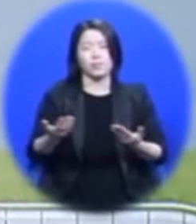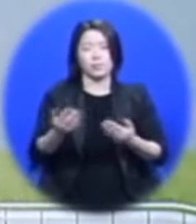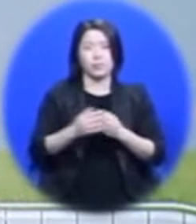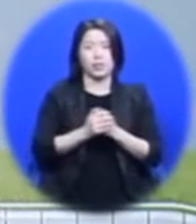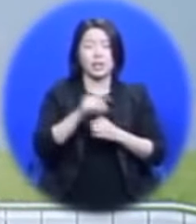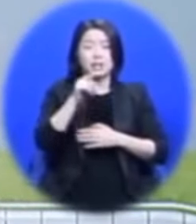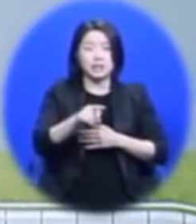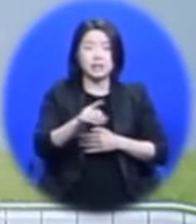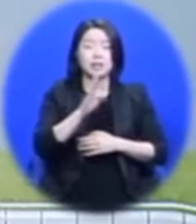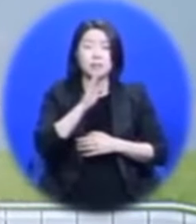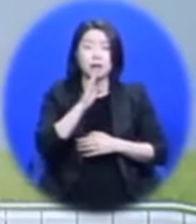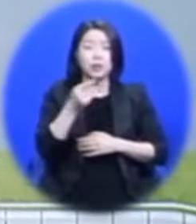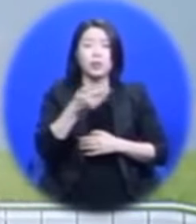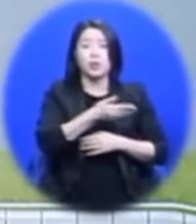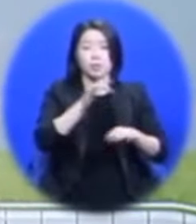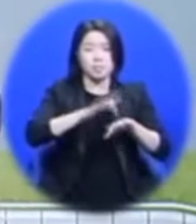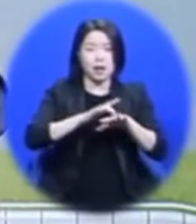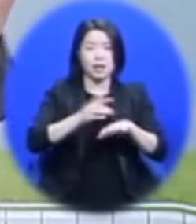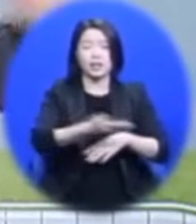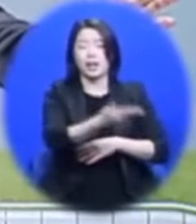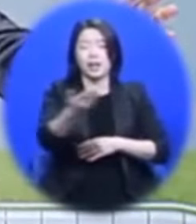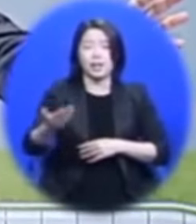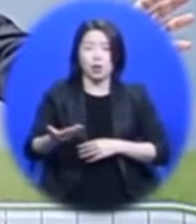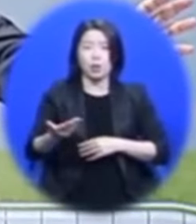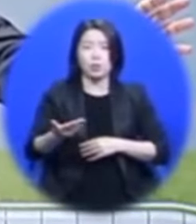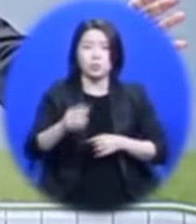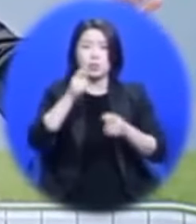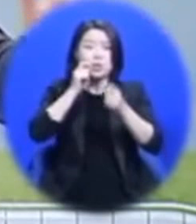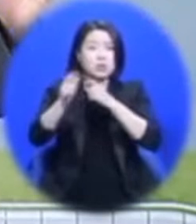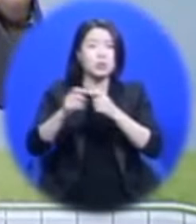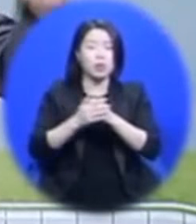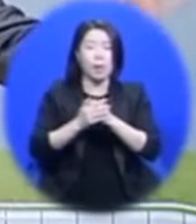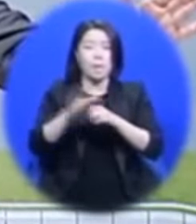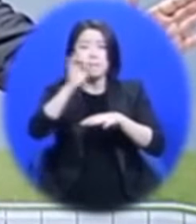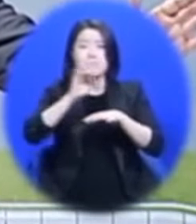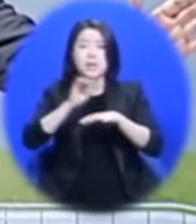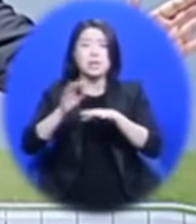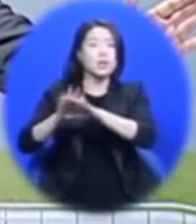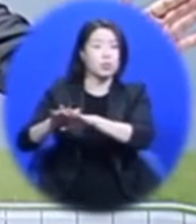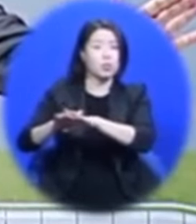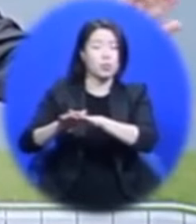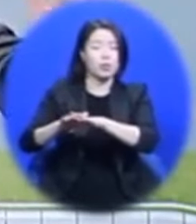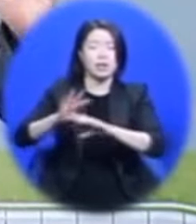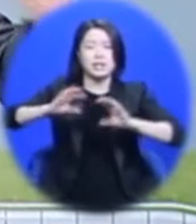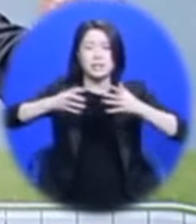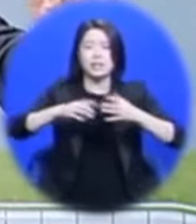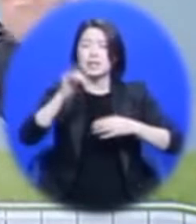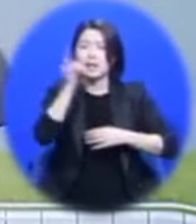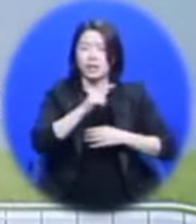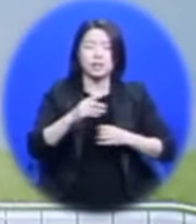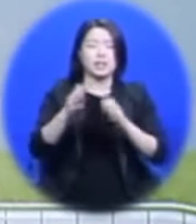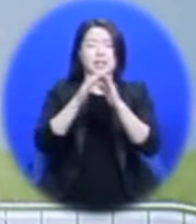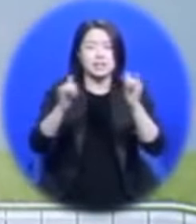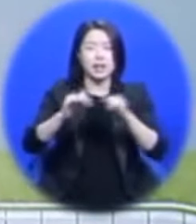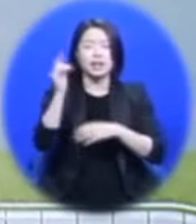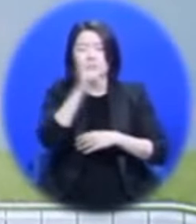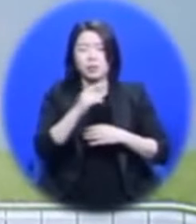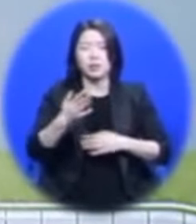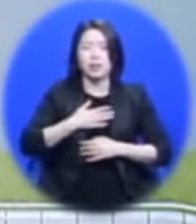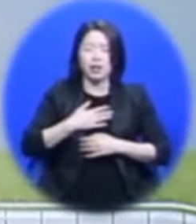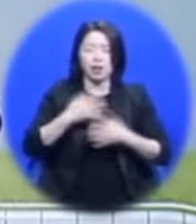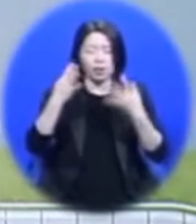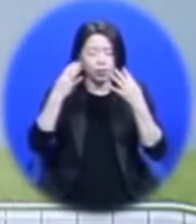그게 바로 마귀가 여러분을 속이는 거예요. 핑계를 거기다가 대는 겁니다. 세상이 악하니까 사람 때문에 내가 얼마나